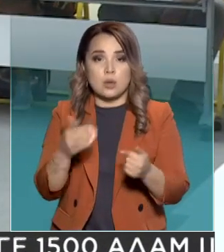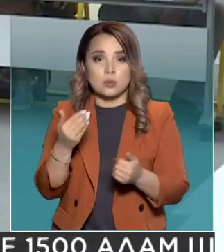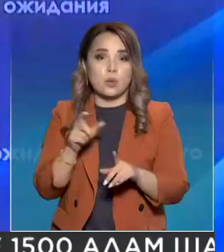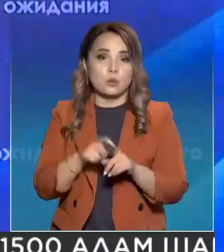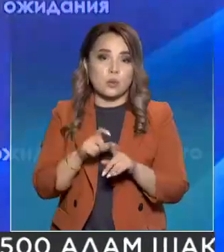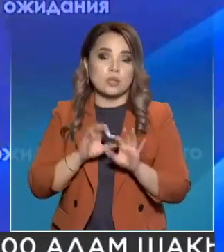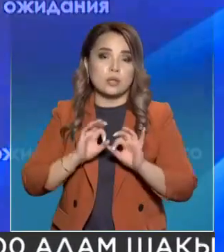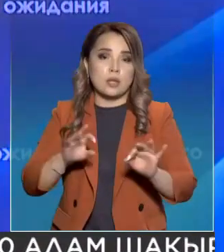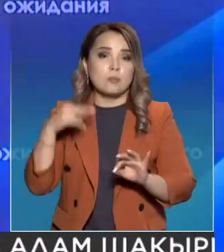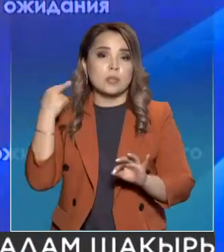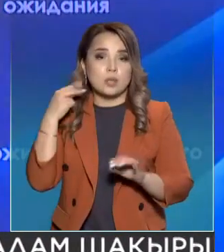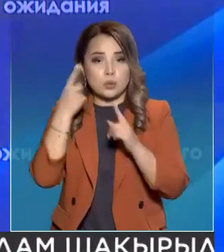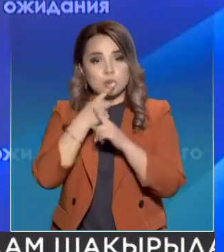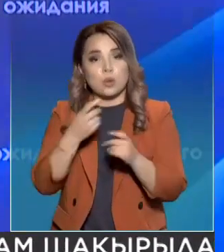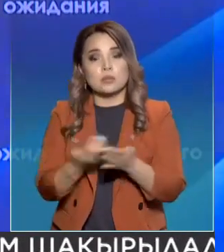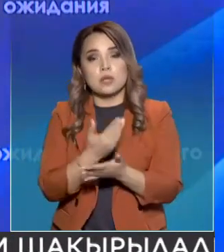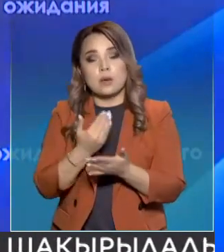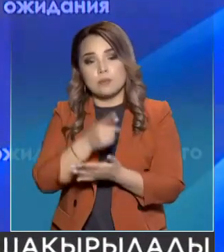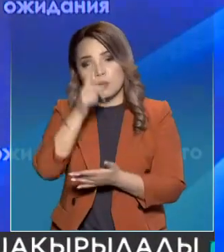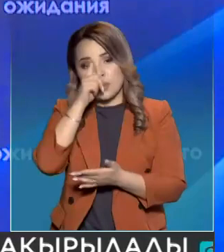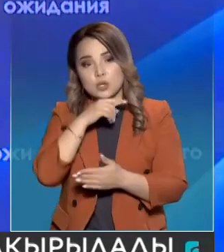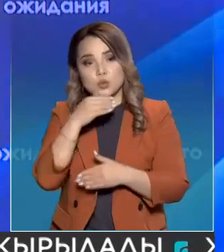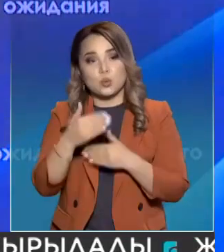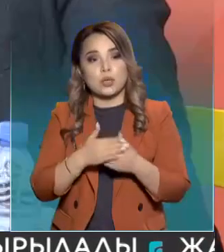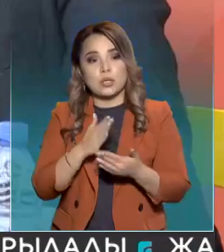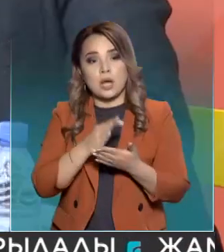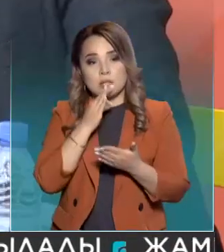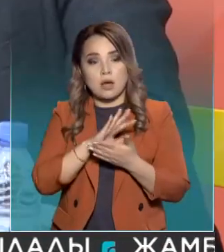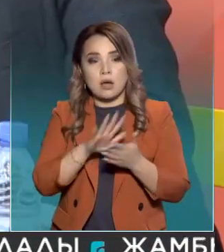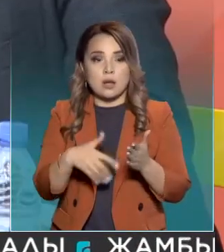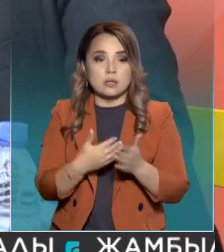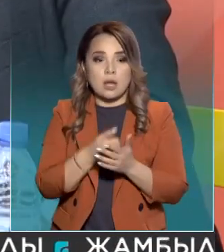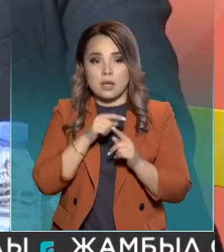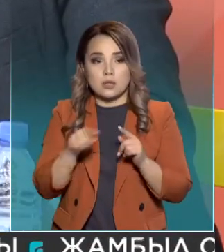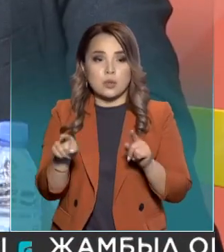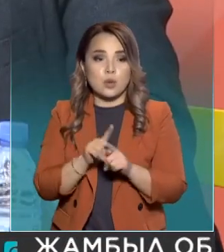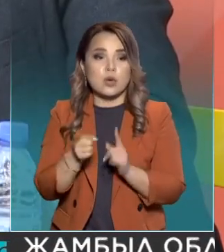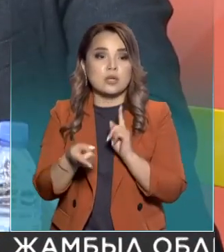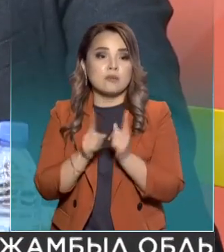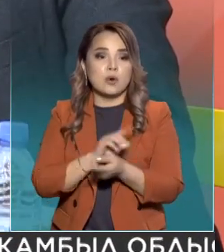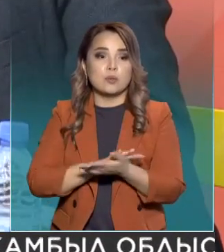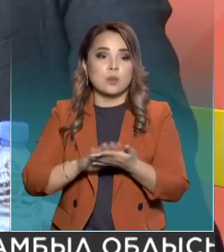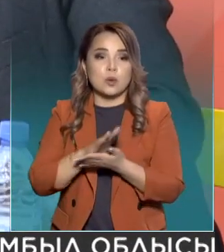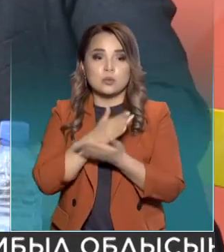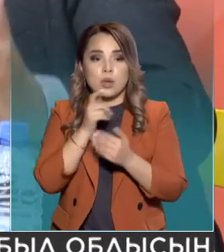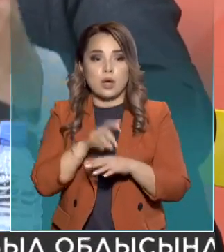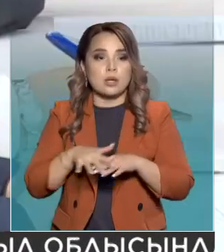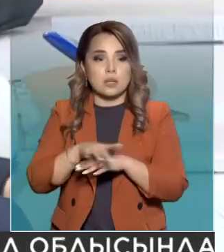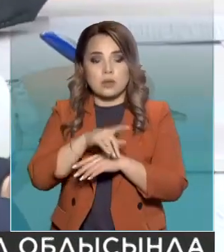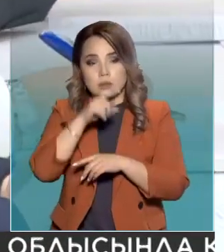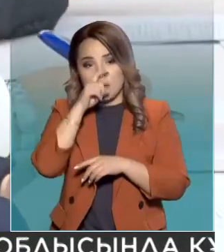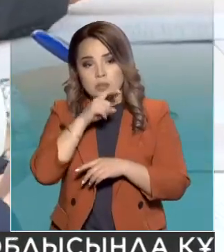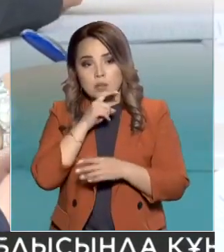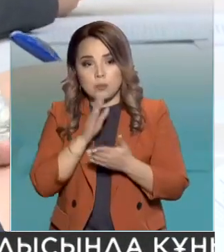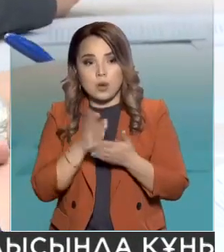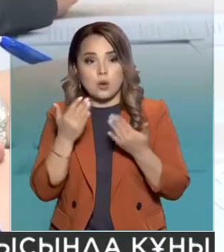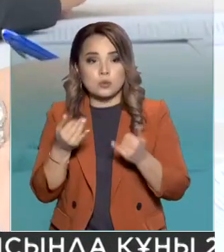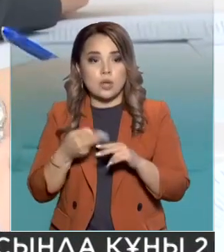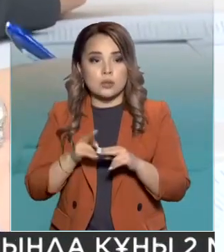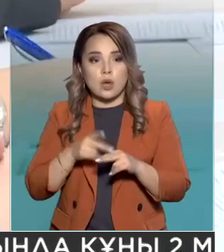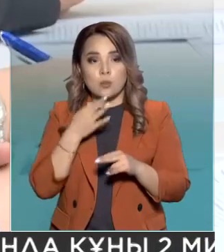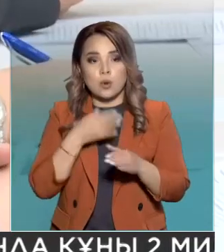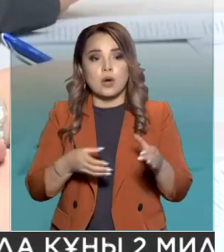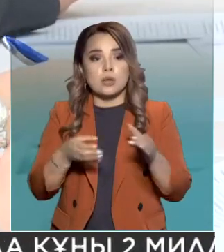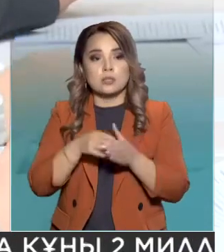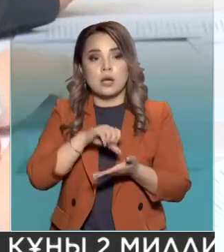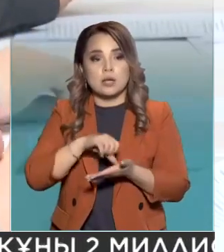сөзінше, президент жолдауы жарияланғанына бір айға жуықтады, бірақ әлі күнге дейін реформалардың кей тұстары халыққа түсініксіз. Сондықтан да оны бұқара